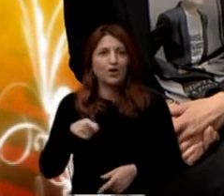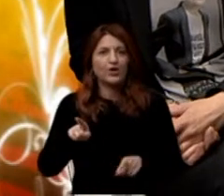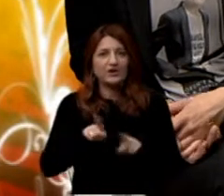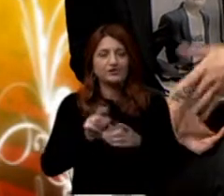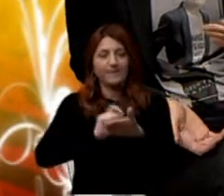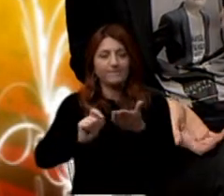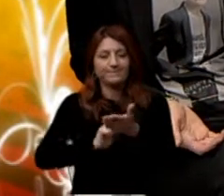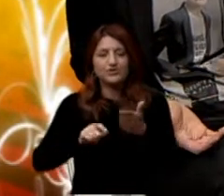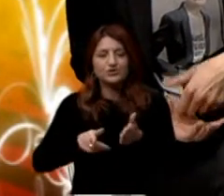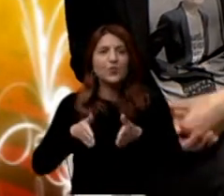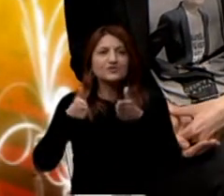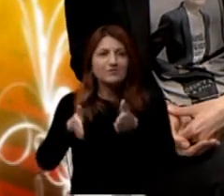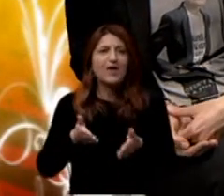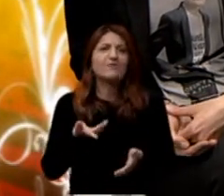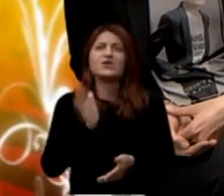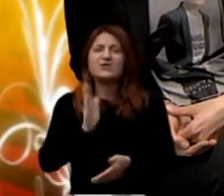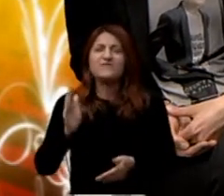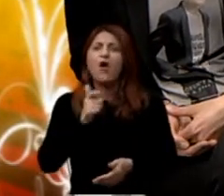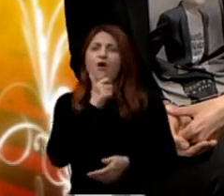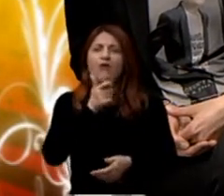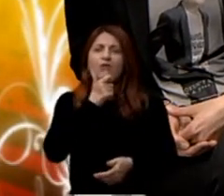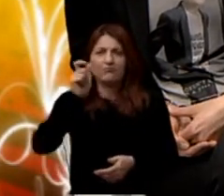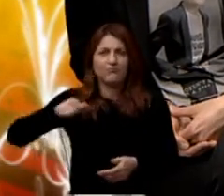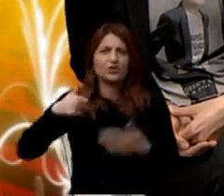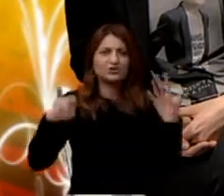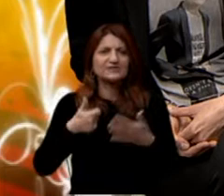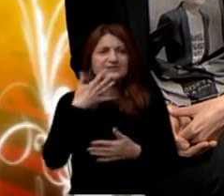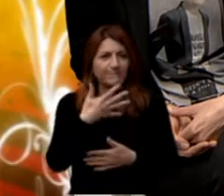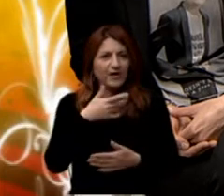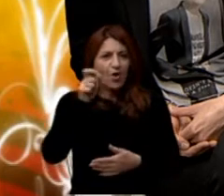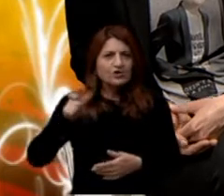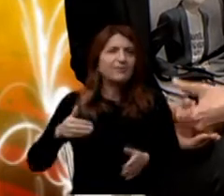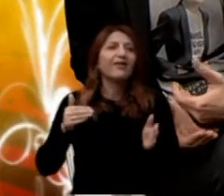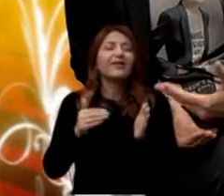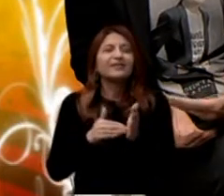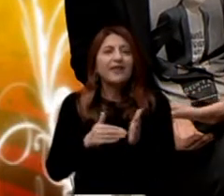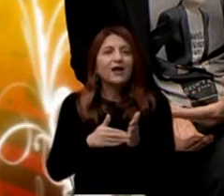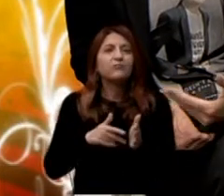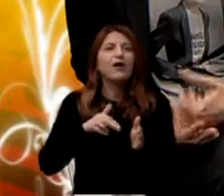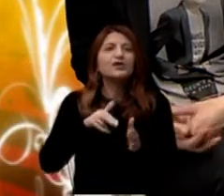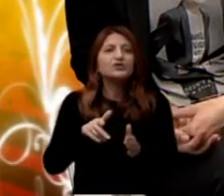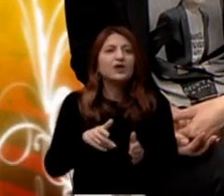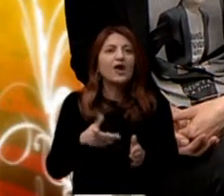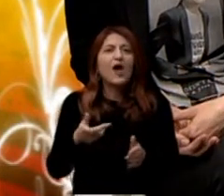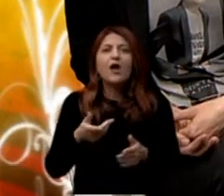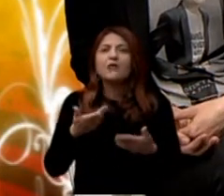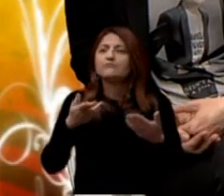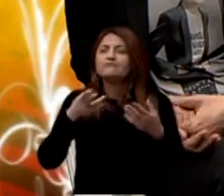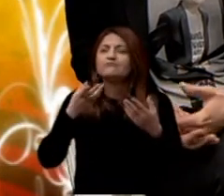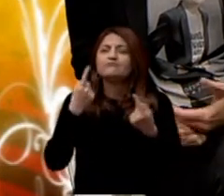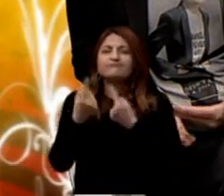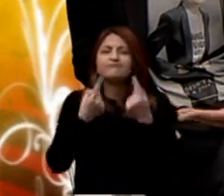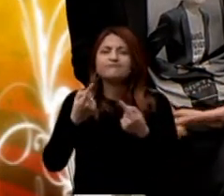smjernicama naveli. Znači, svaka osoba starija od 65 bi trebala rutinski biti podvrgnuta procjeni nutritivnog